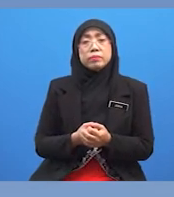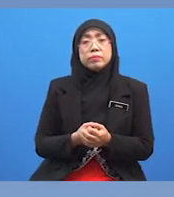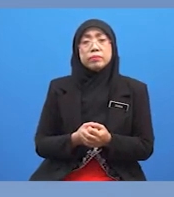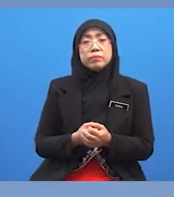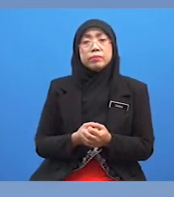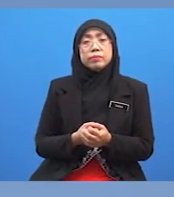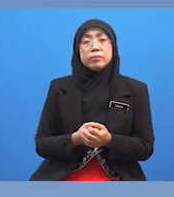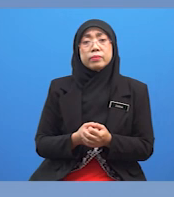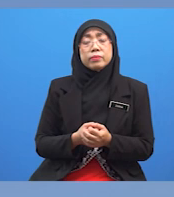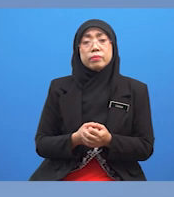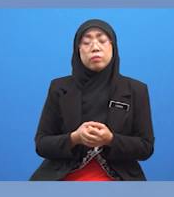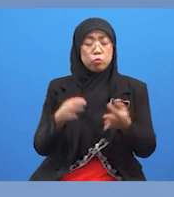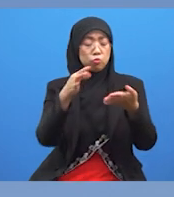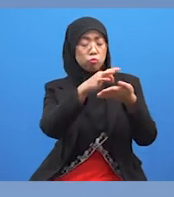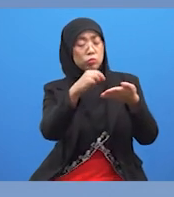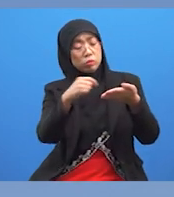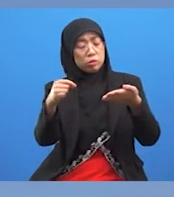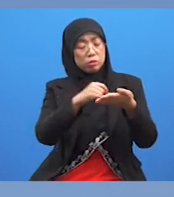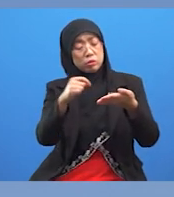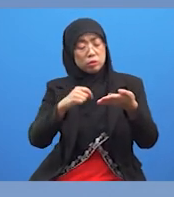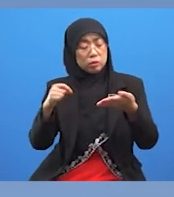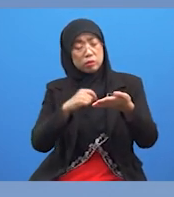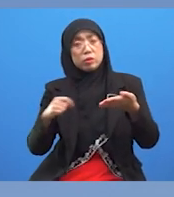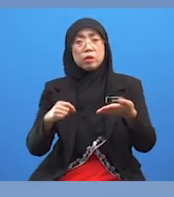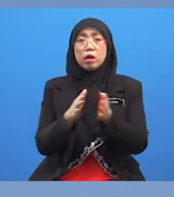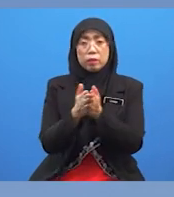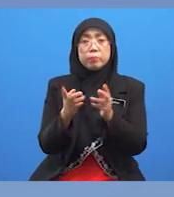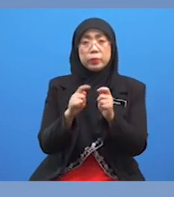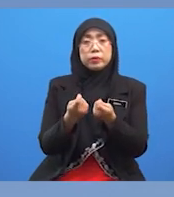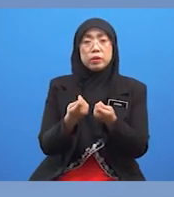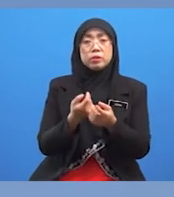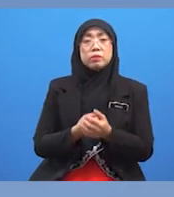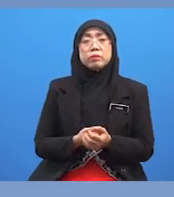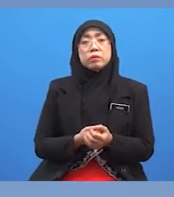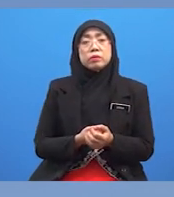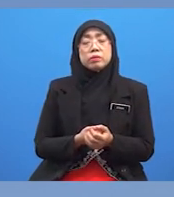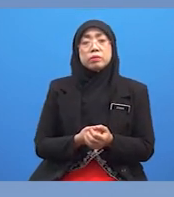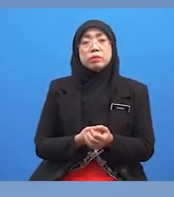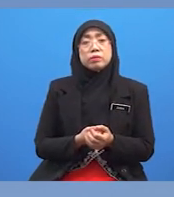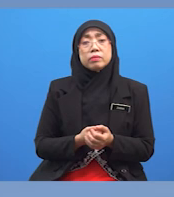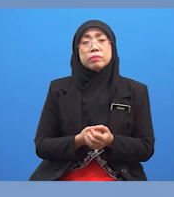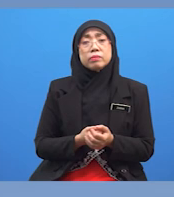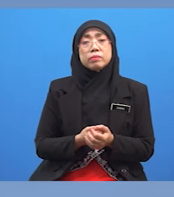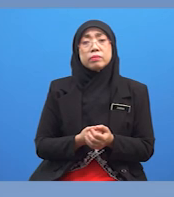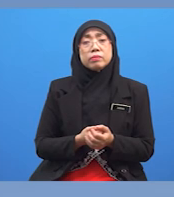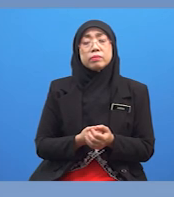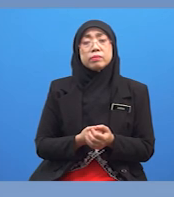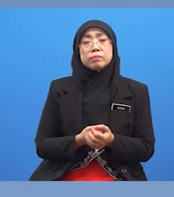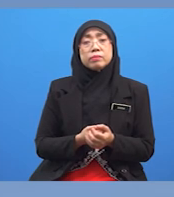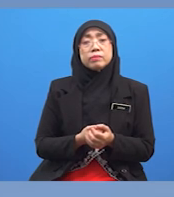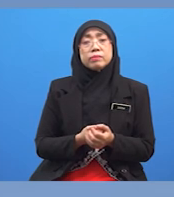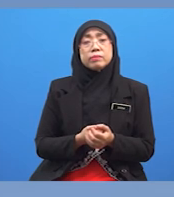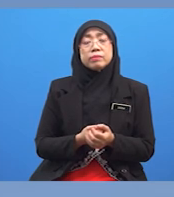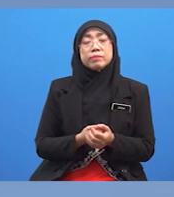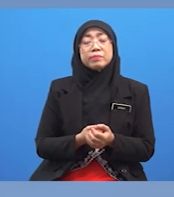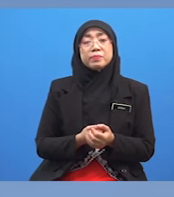Dalam hal ini, pengarang mencatatkannya dalam halaman 156 hingga 157.